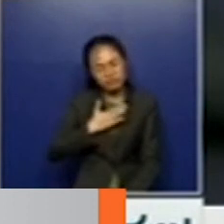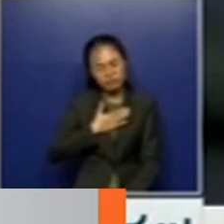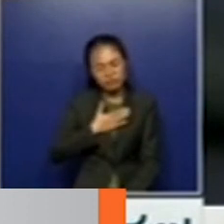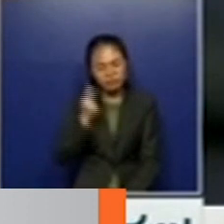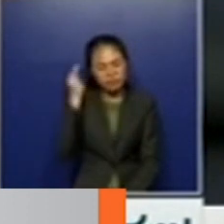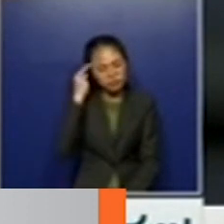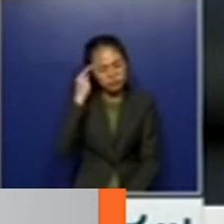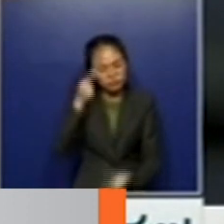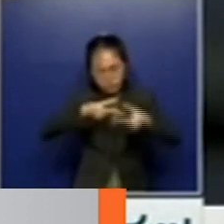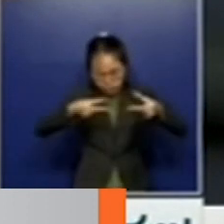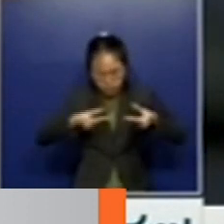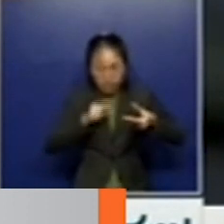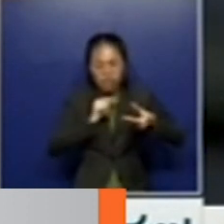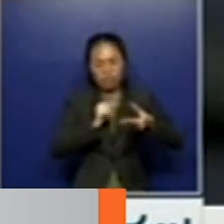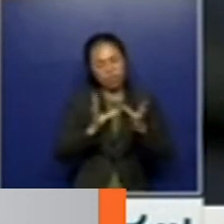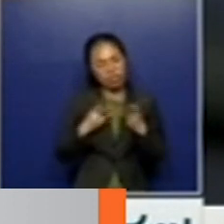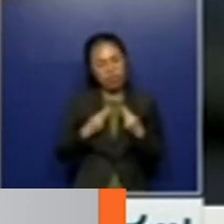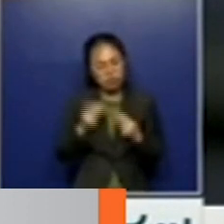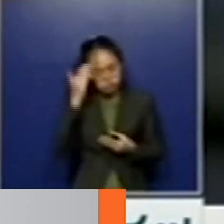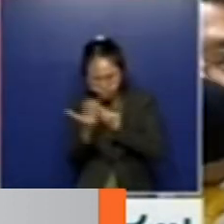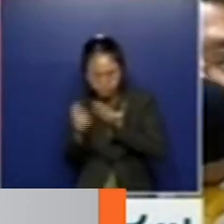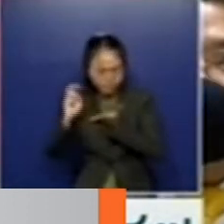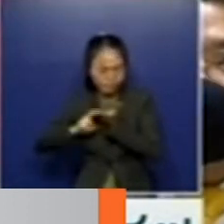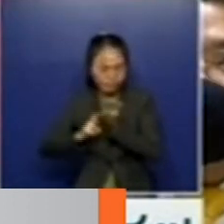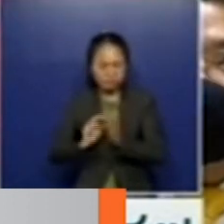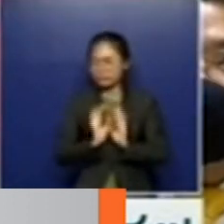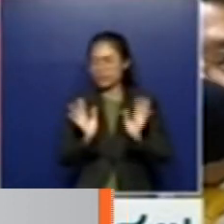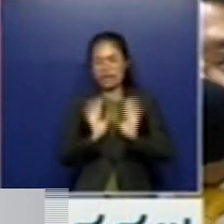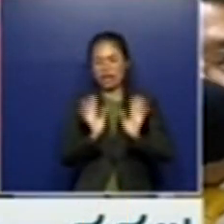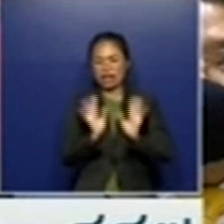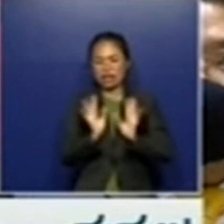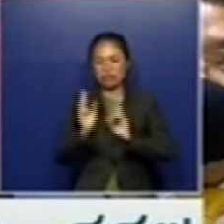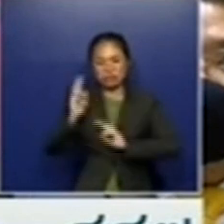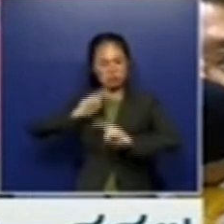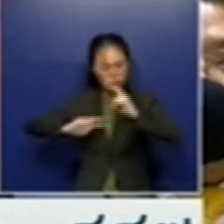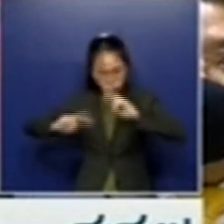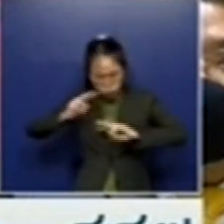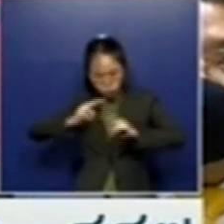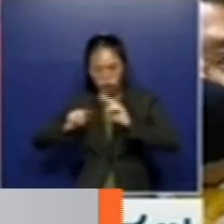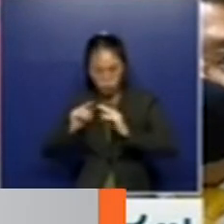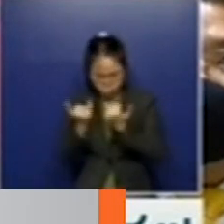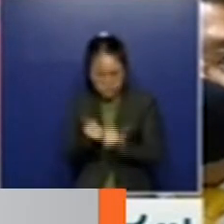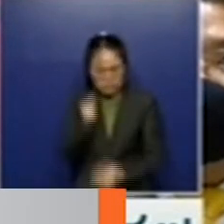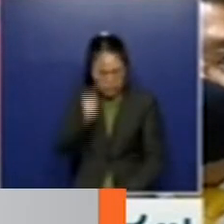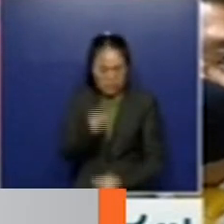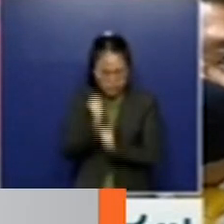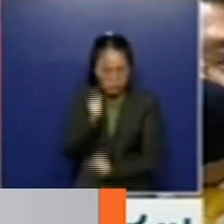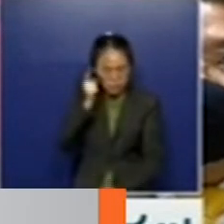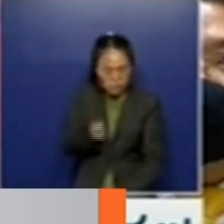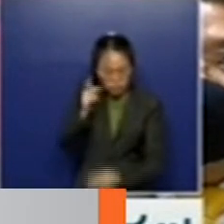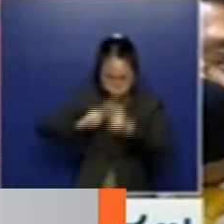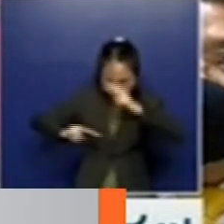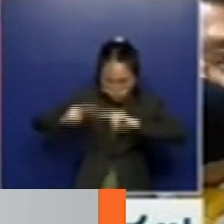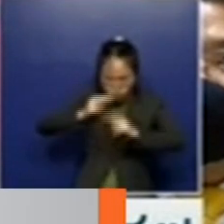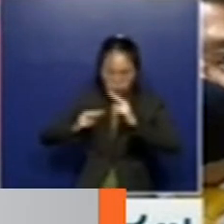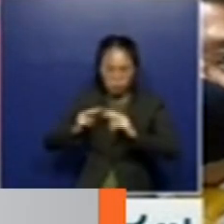จะรับทราบรายงานฉบับนี้ได ้ผมจะตรวจสอบองค์ประชุมครับแล้วก็จริงครับวันนี้ครับเนื่องจากว่าผม